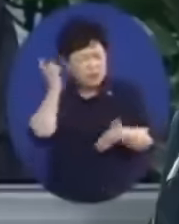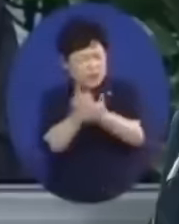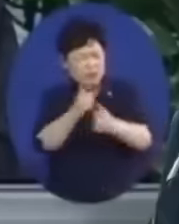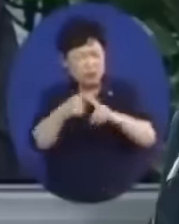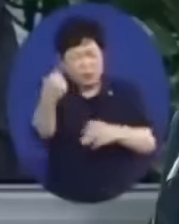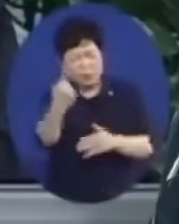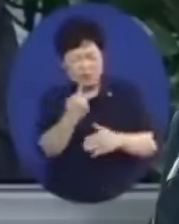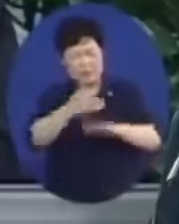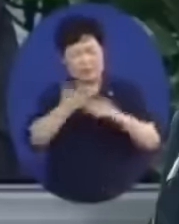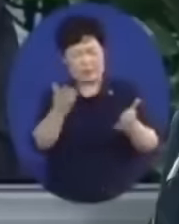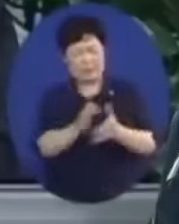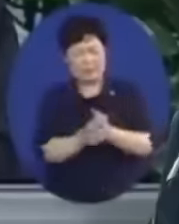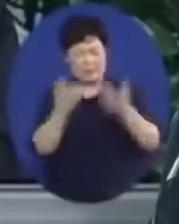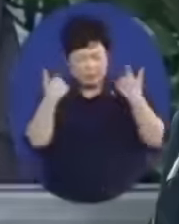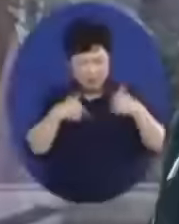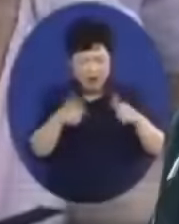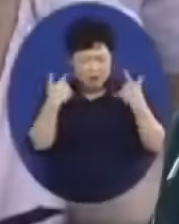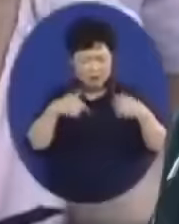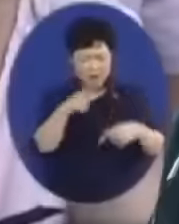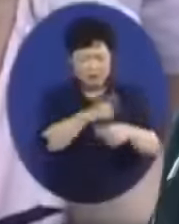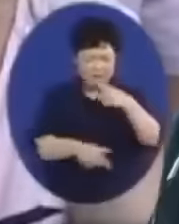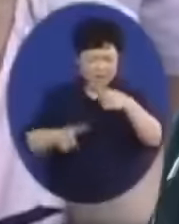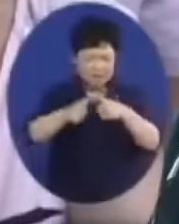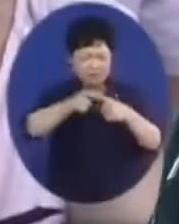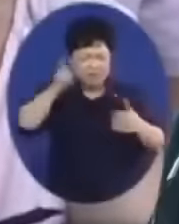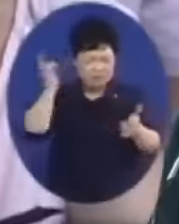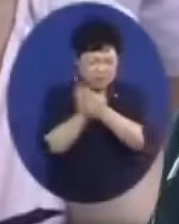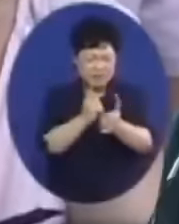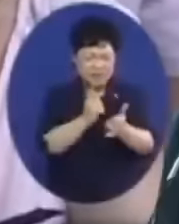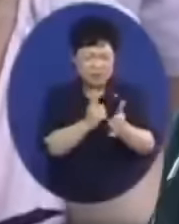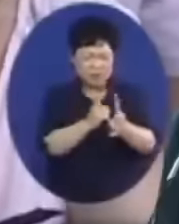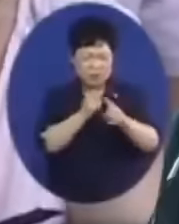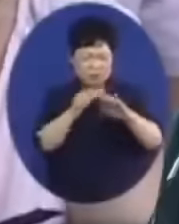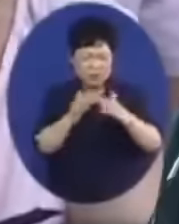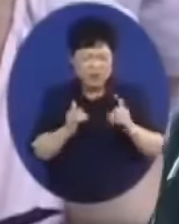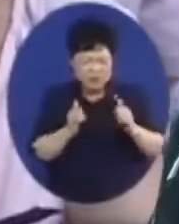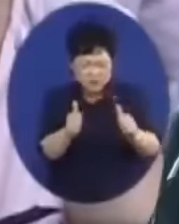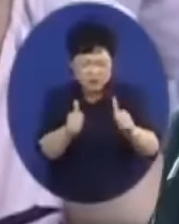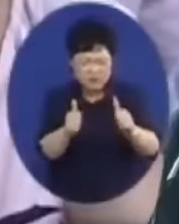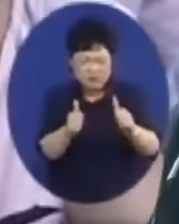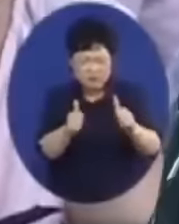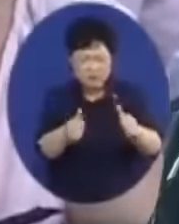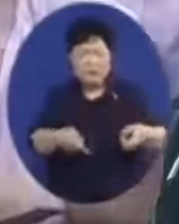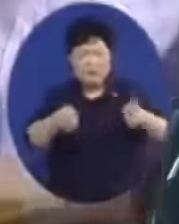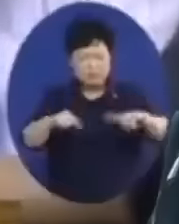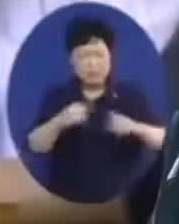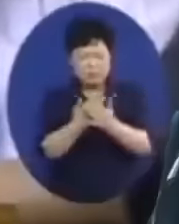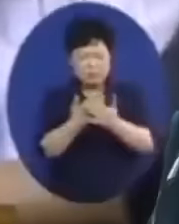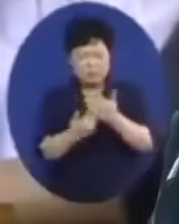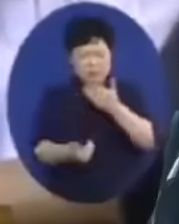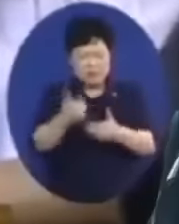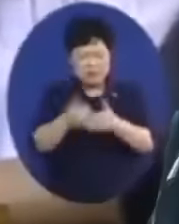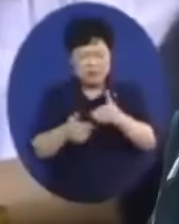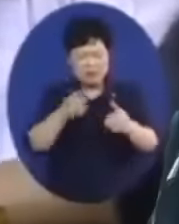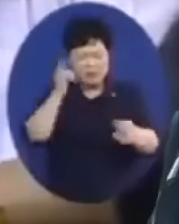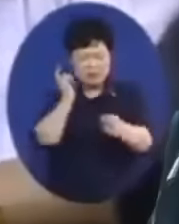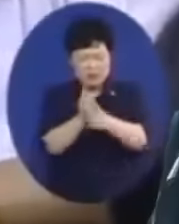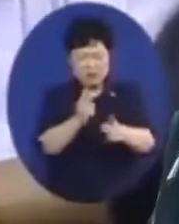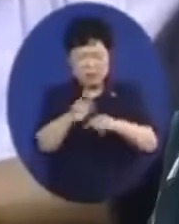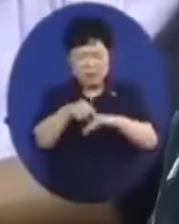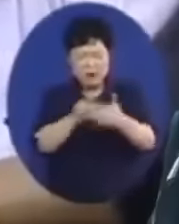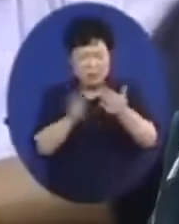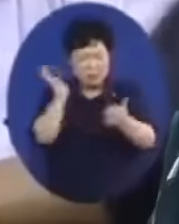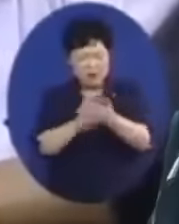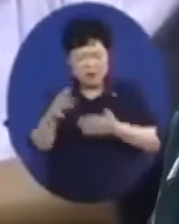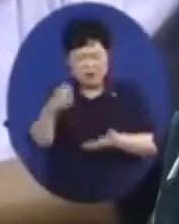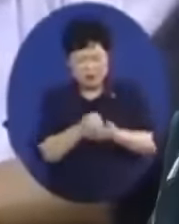감사합니다. 항상 더욱 이기고 교회에 열심히 나오게 도와주시옵시고, 갈등을 이기고 마음의 평안을 갖게